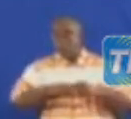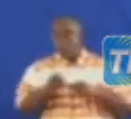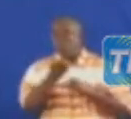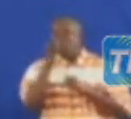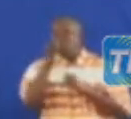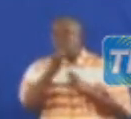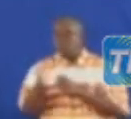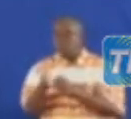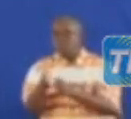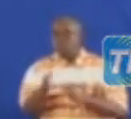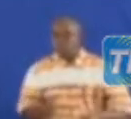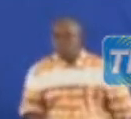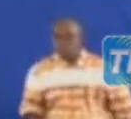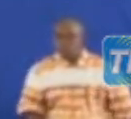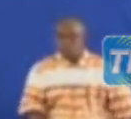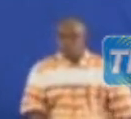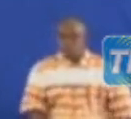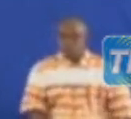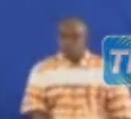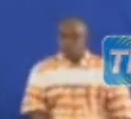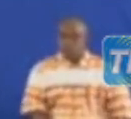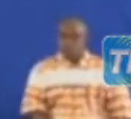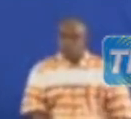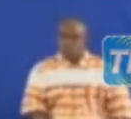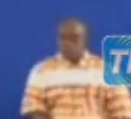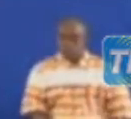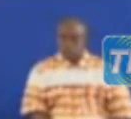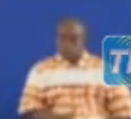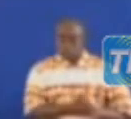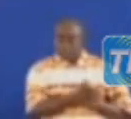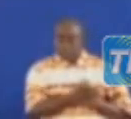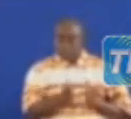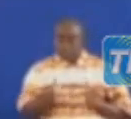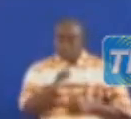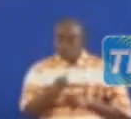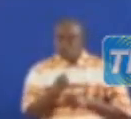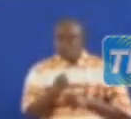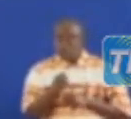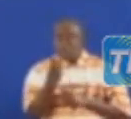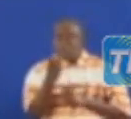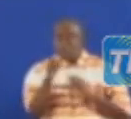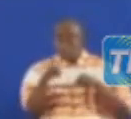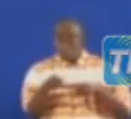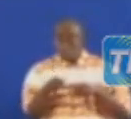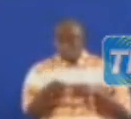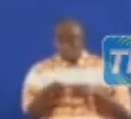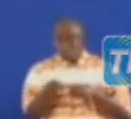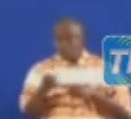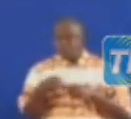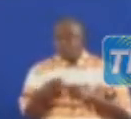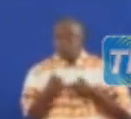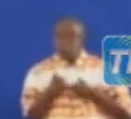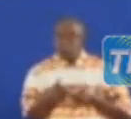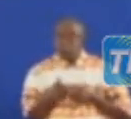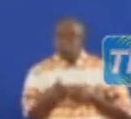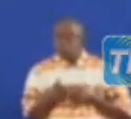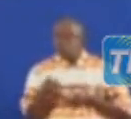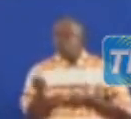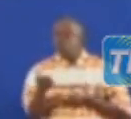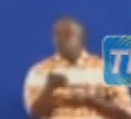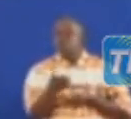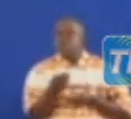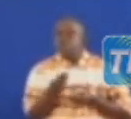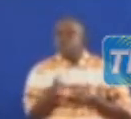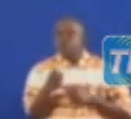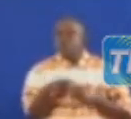za serikali za mitaa. Hadi Februari 2023, fedha zilizotarajiwa kukusanywa ni